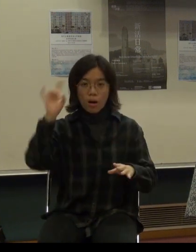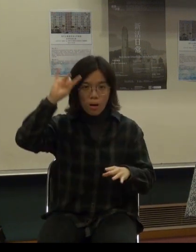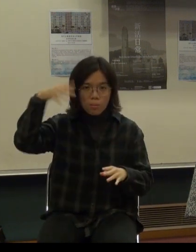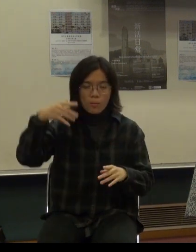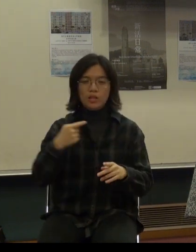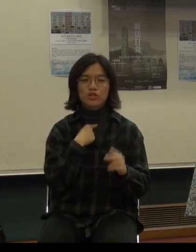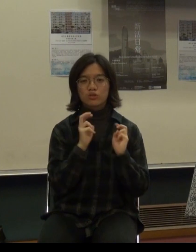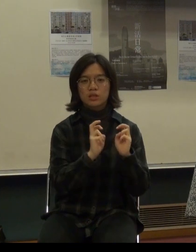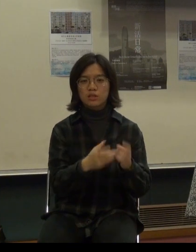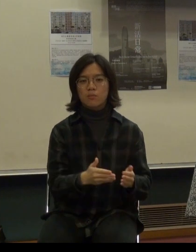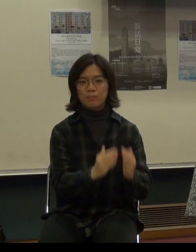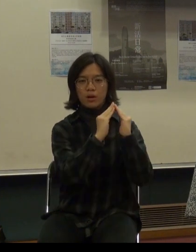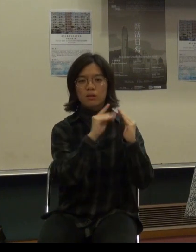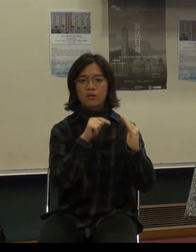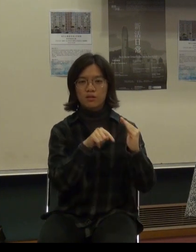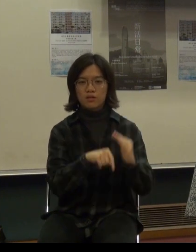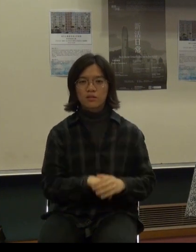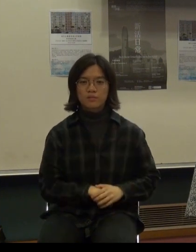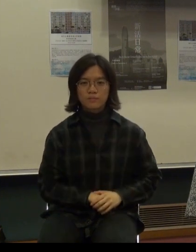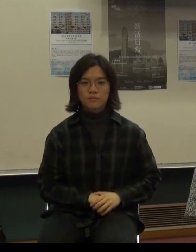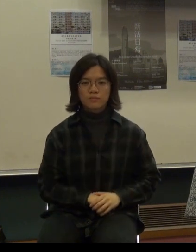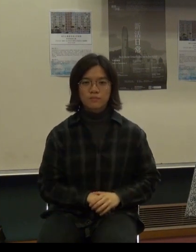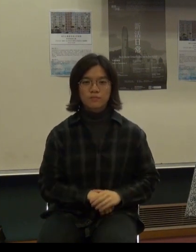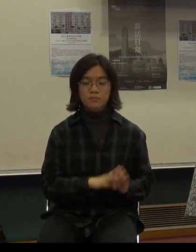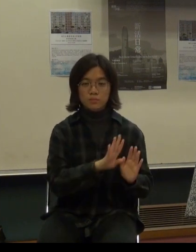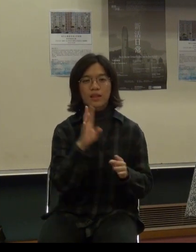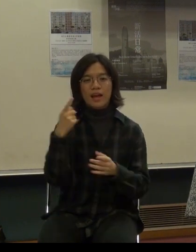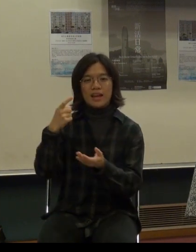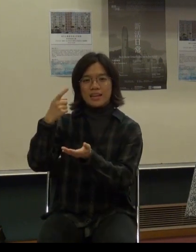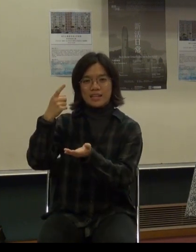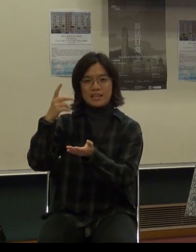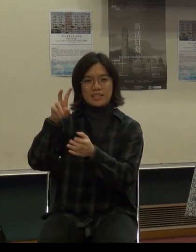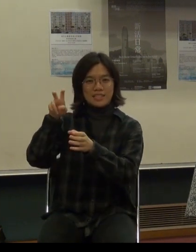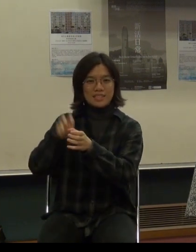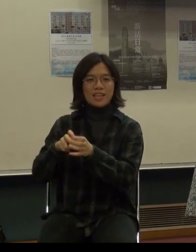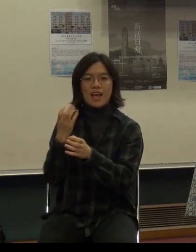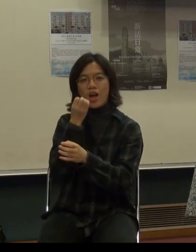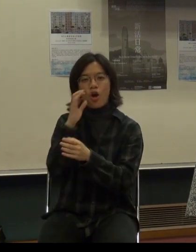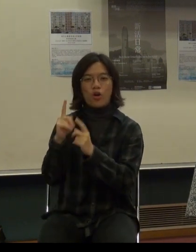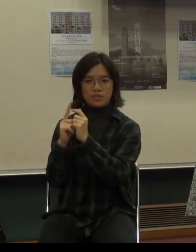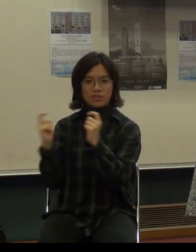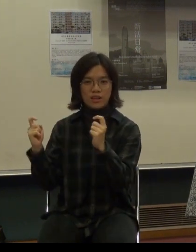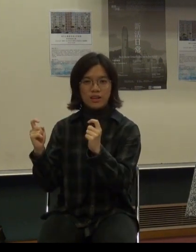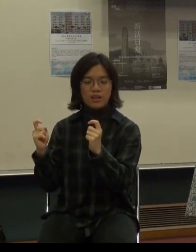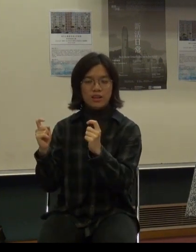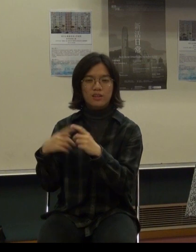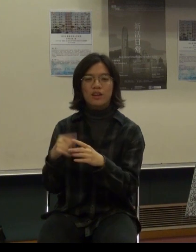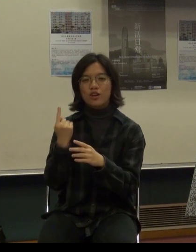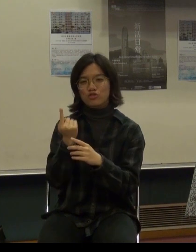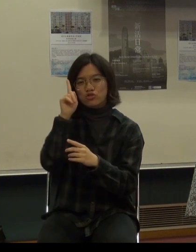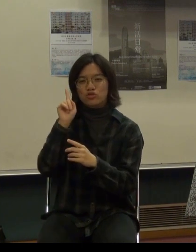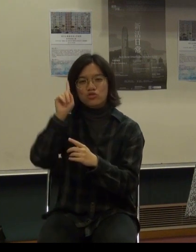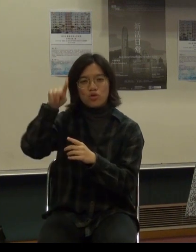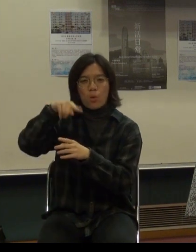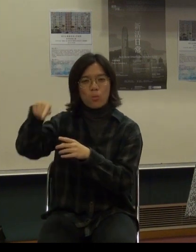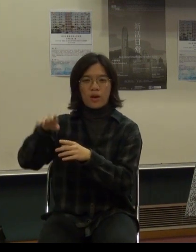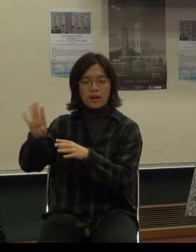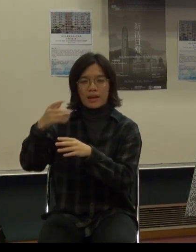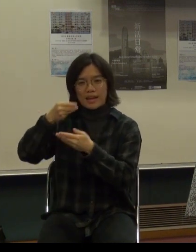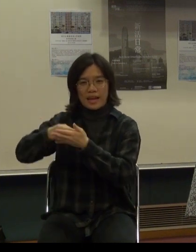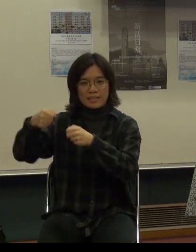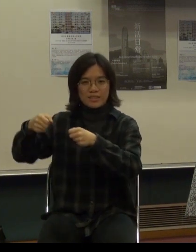喺地鐵線嘅上邊，所以就拆咗。咁但係西港城就係個北面上環街市，其實當時佢哋一 pair 嘅，即係話有兩